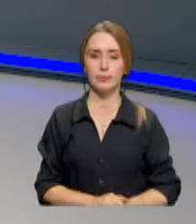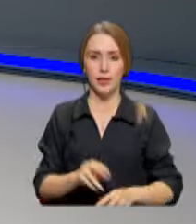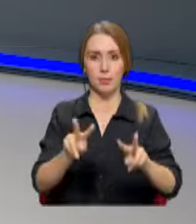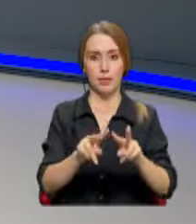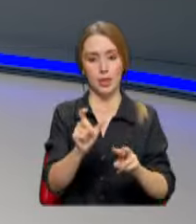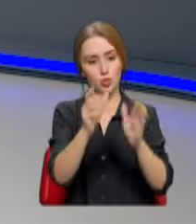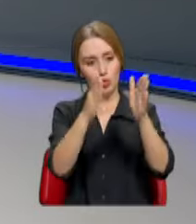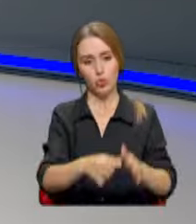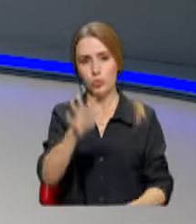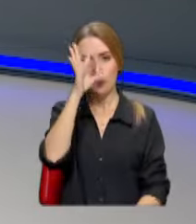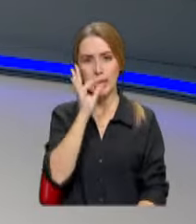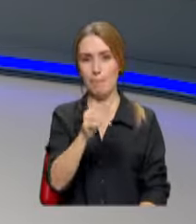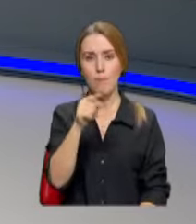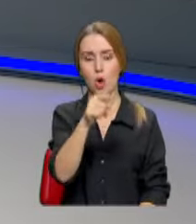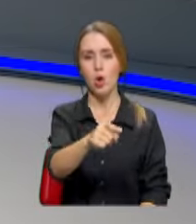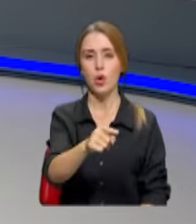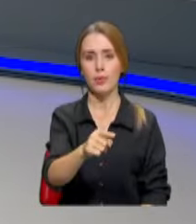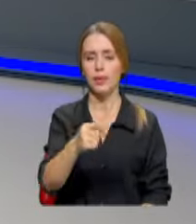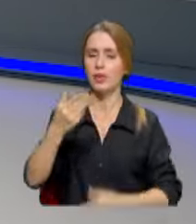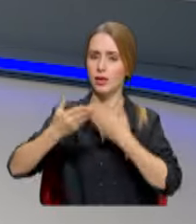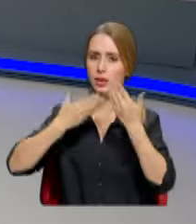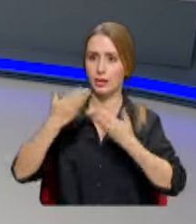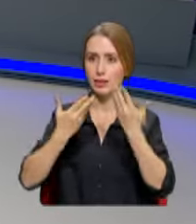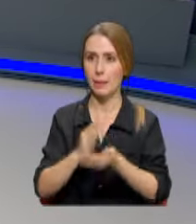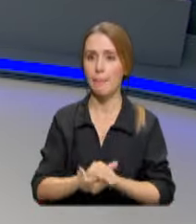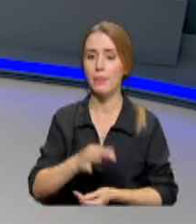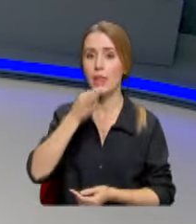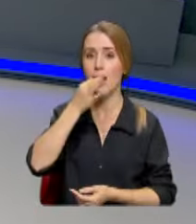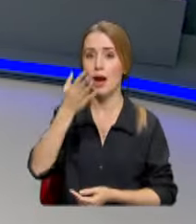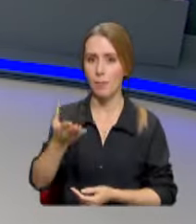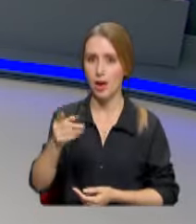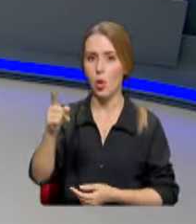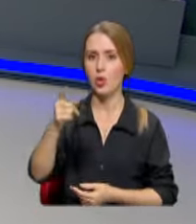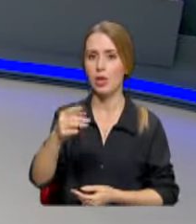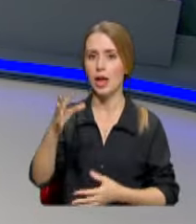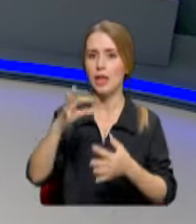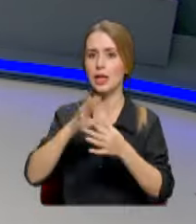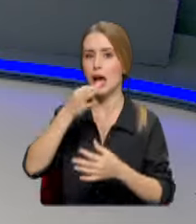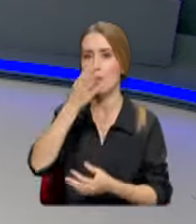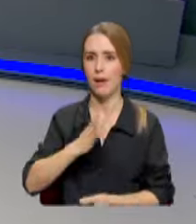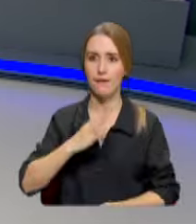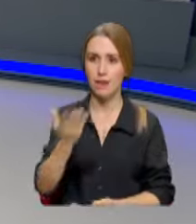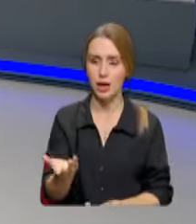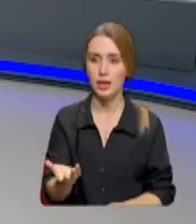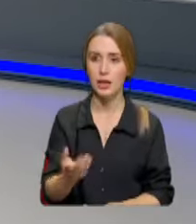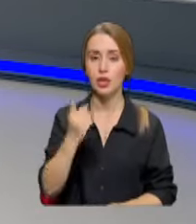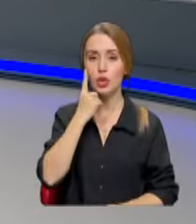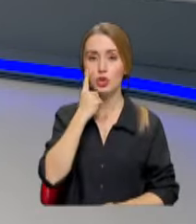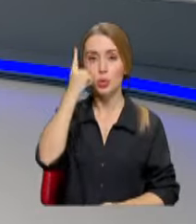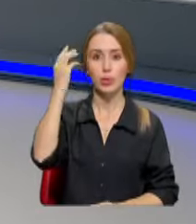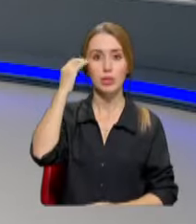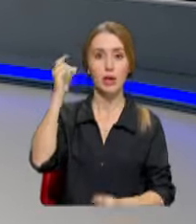Mehmet Uçum kim? Mehmet Uçum şöyle ifade ediliyor. Yani haberleri sunulurken ya da işte haberlerde ifade edilirken